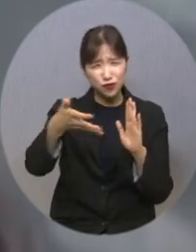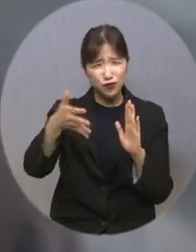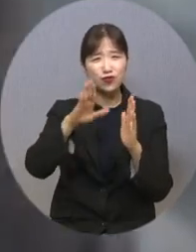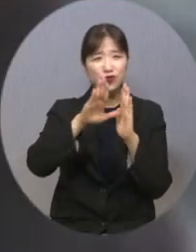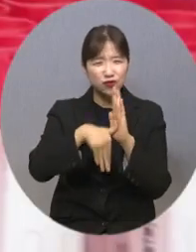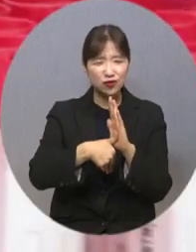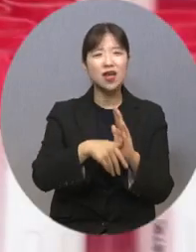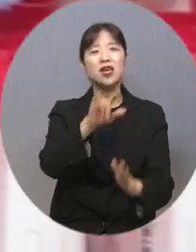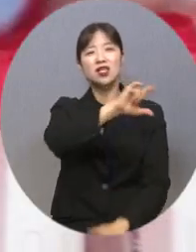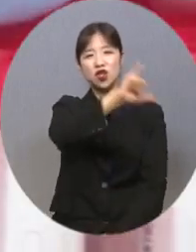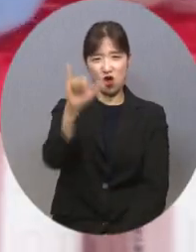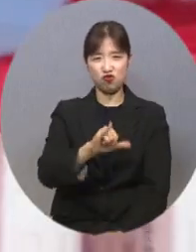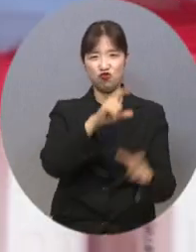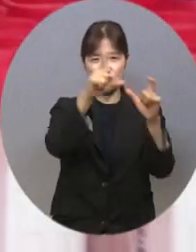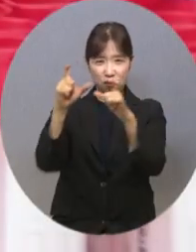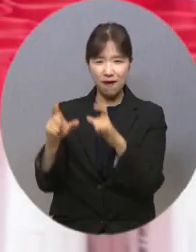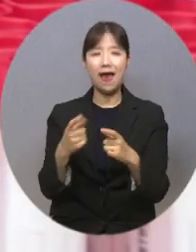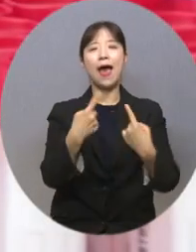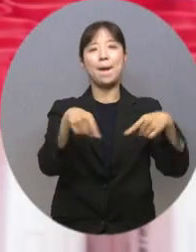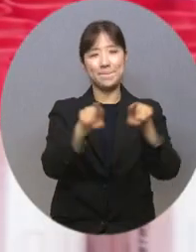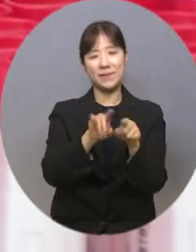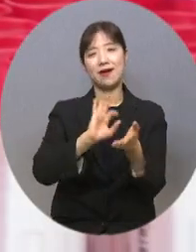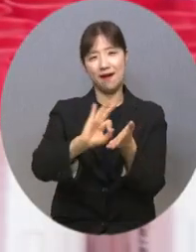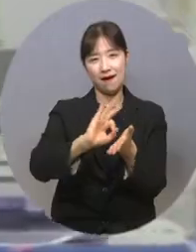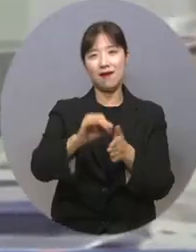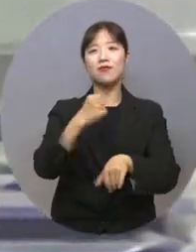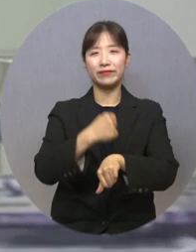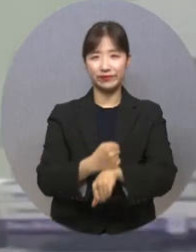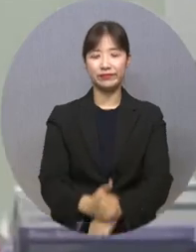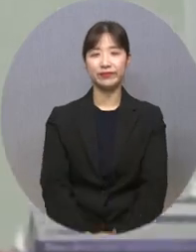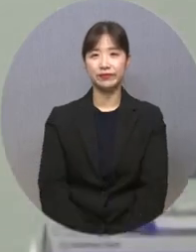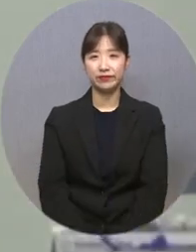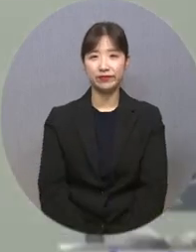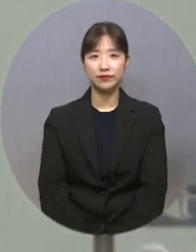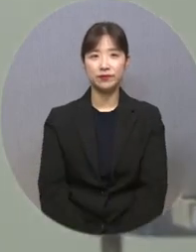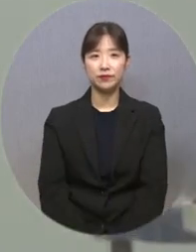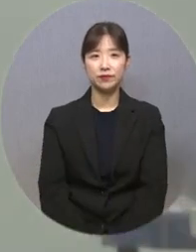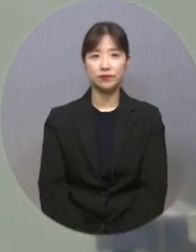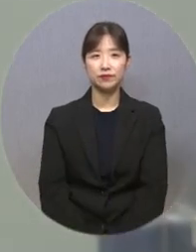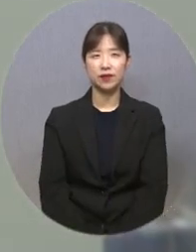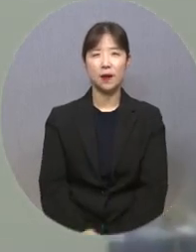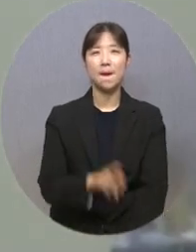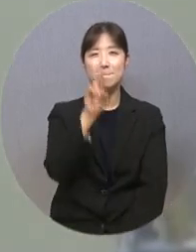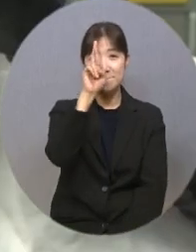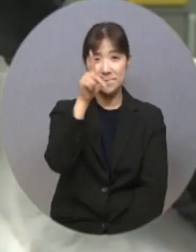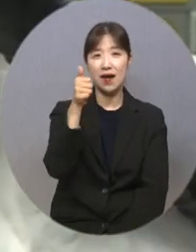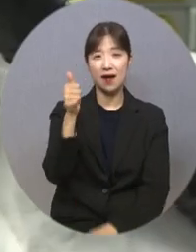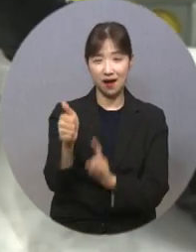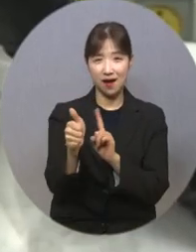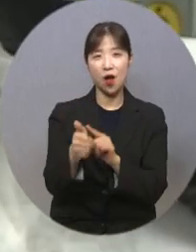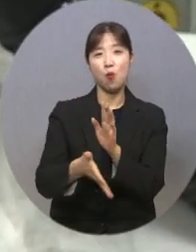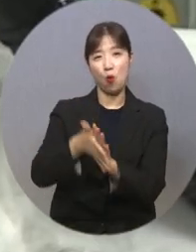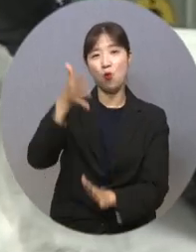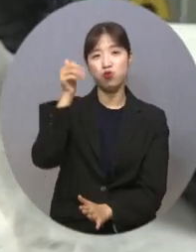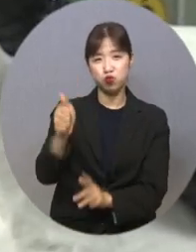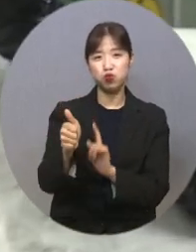권역별로 병상을 공동 활용하는 방안을 추진하기로 했습니다. 박향